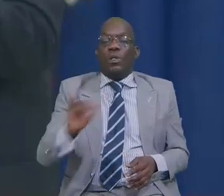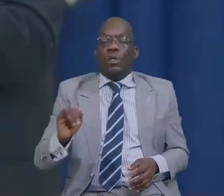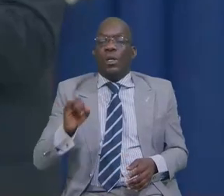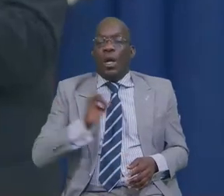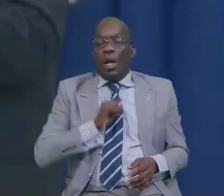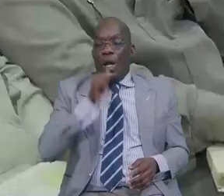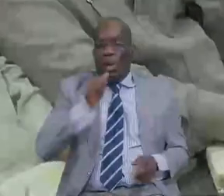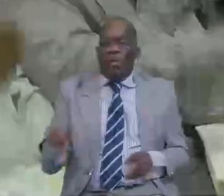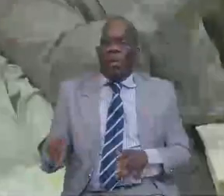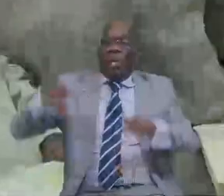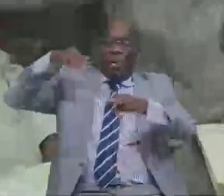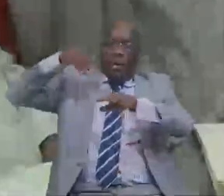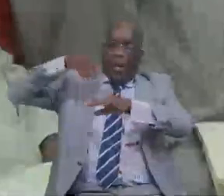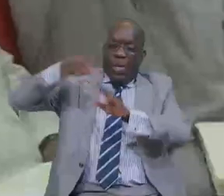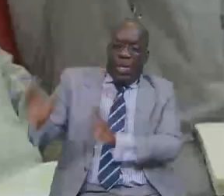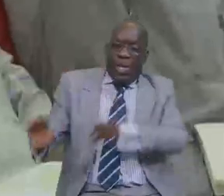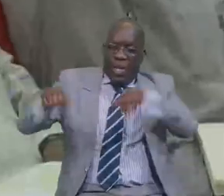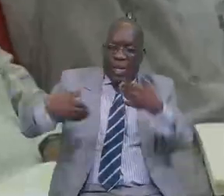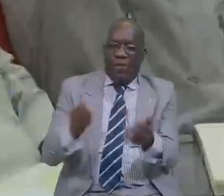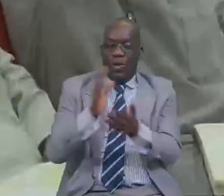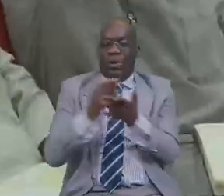Je transfère quelque chose dans votre vie.